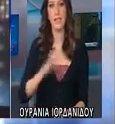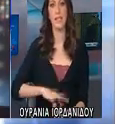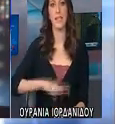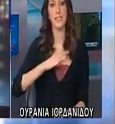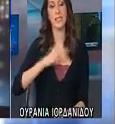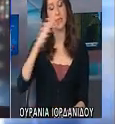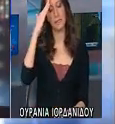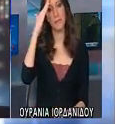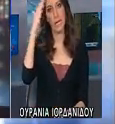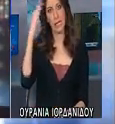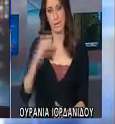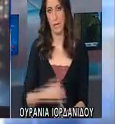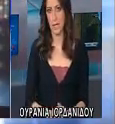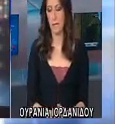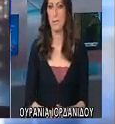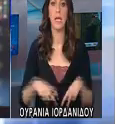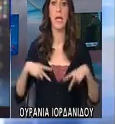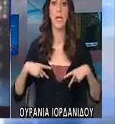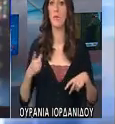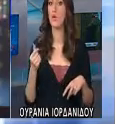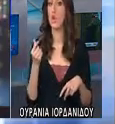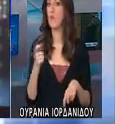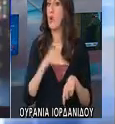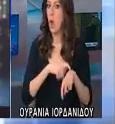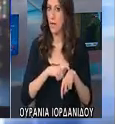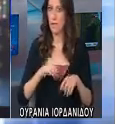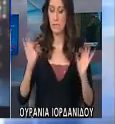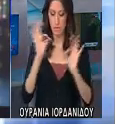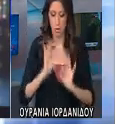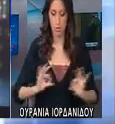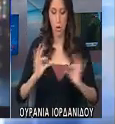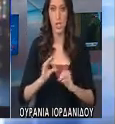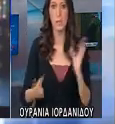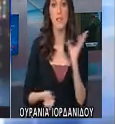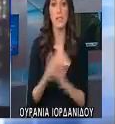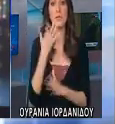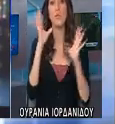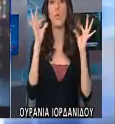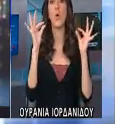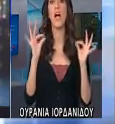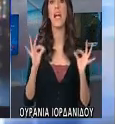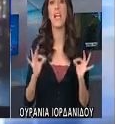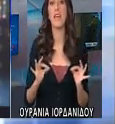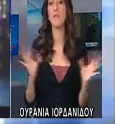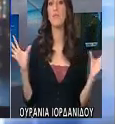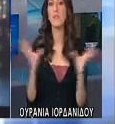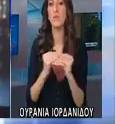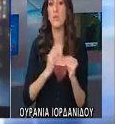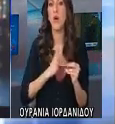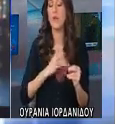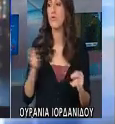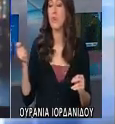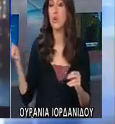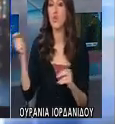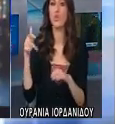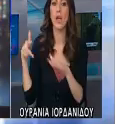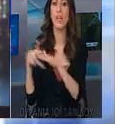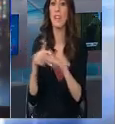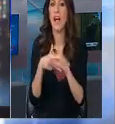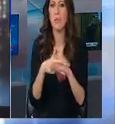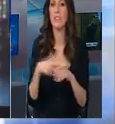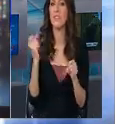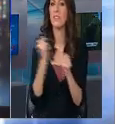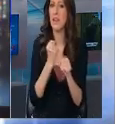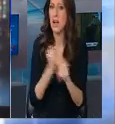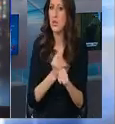Κυρίες και κύριοι, χαίρετε. Ρύθμιση ανάσα για τα υπερχρεωμένα νοικοκυριά που αφορά χιλιάδες δανειολήπτες προωθεί σε λίγες μέρες το οικονομικό επιτελείο. Στο